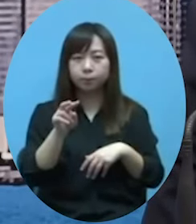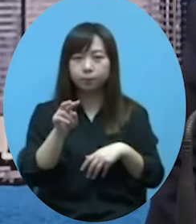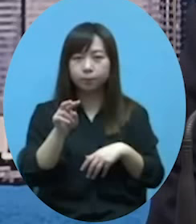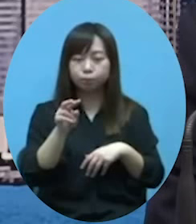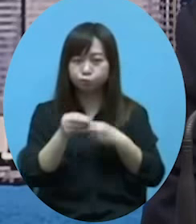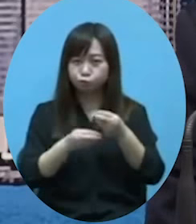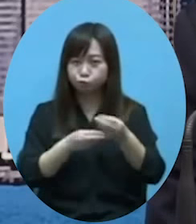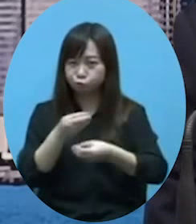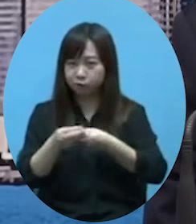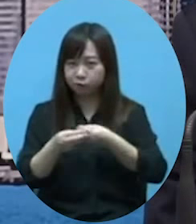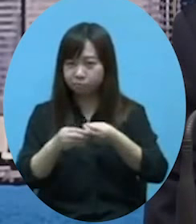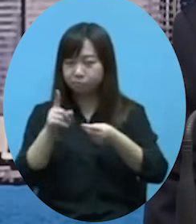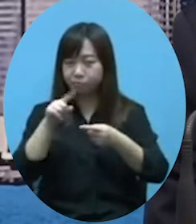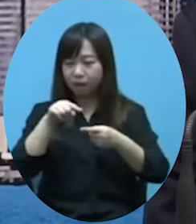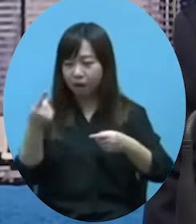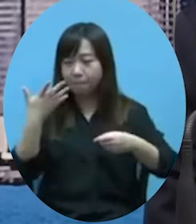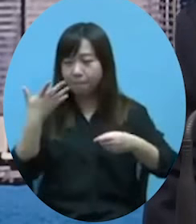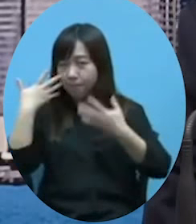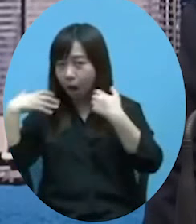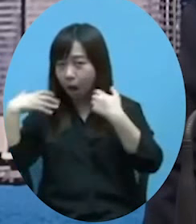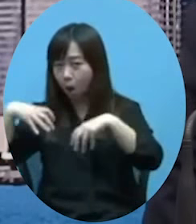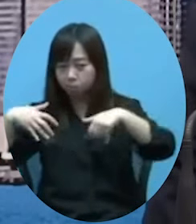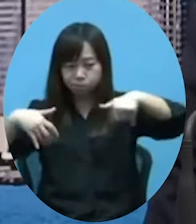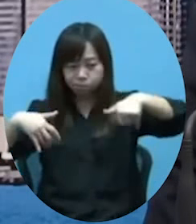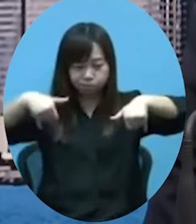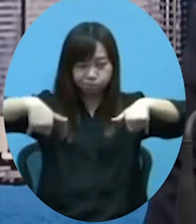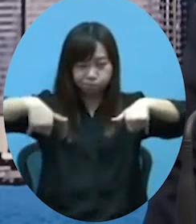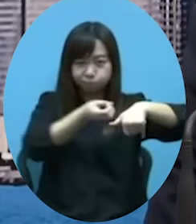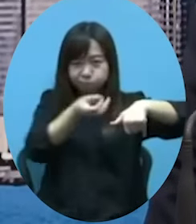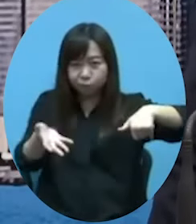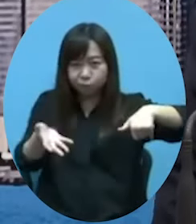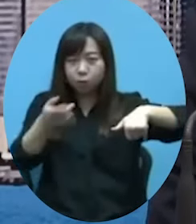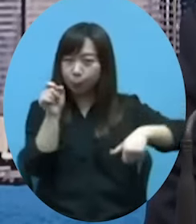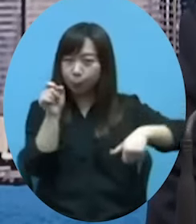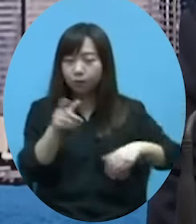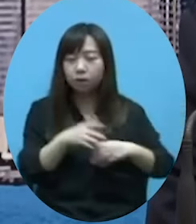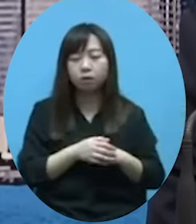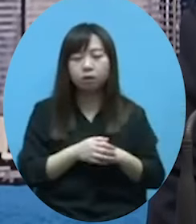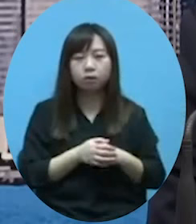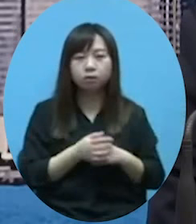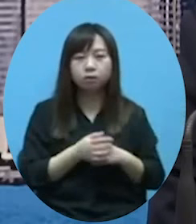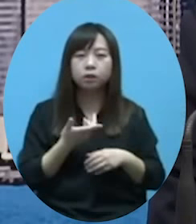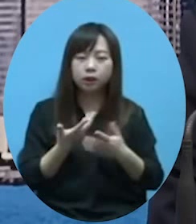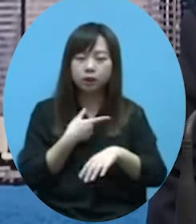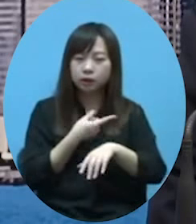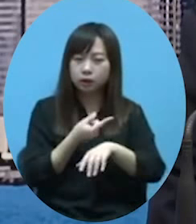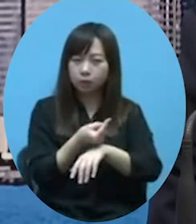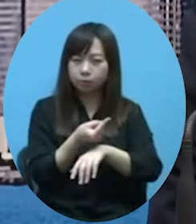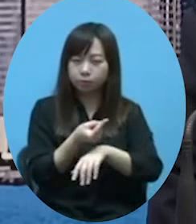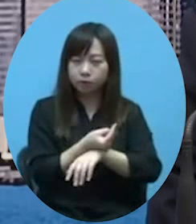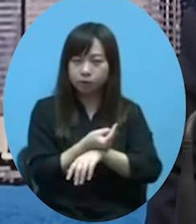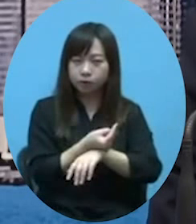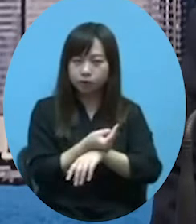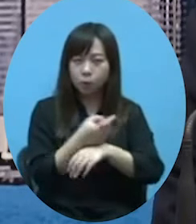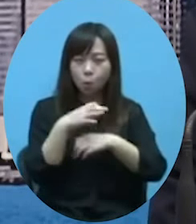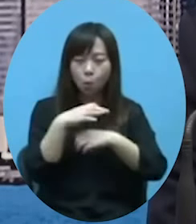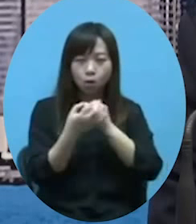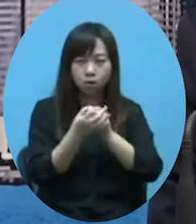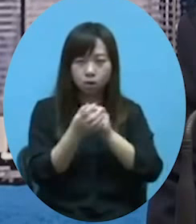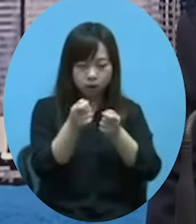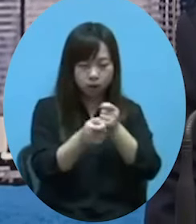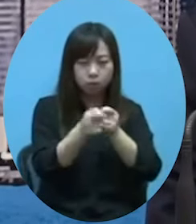傳染其他貓狗呢那麼那麼據我們所知呢暫時呢是國際上也都